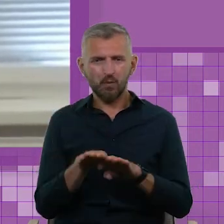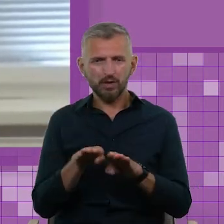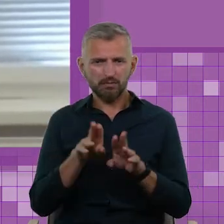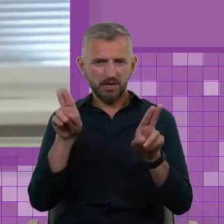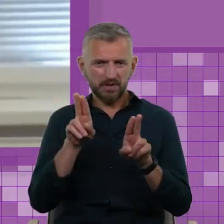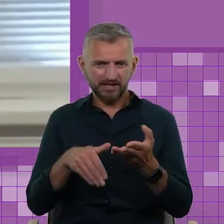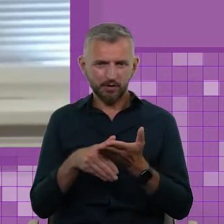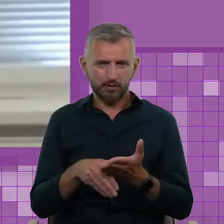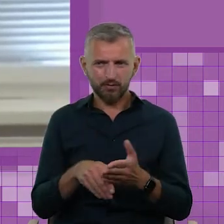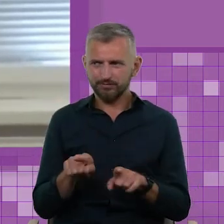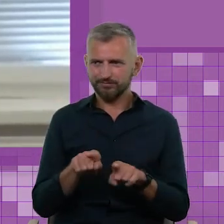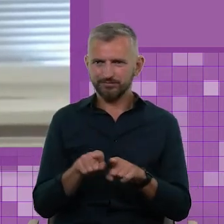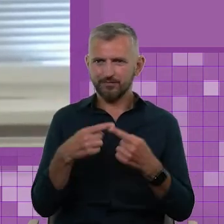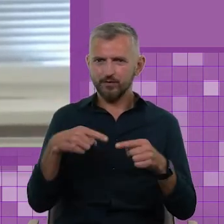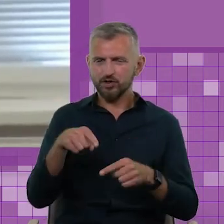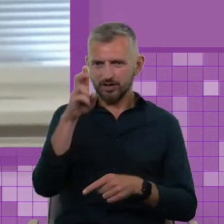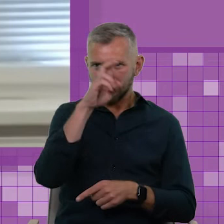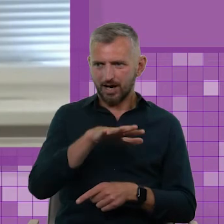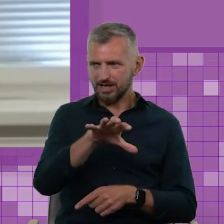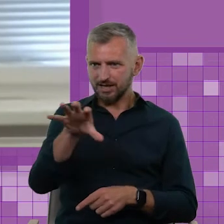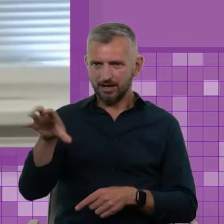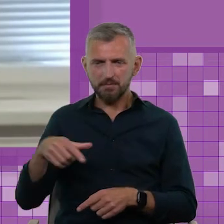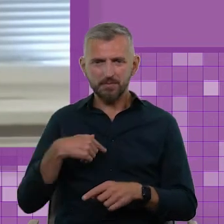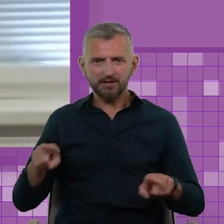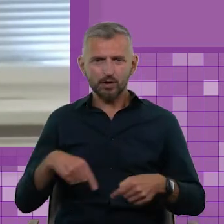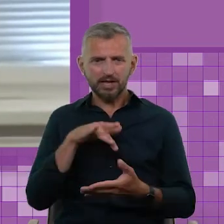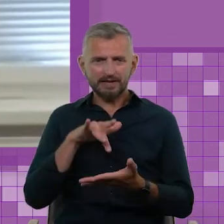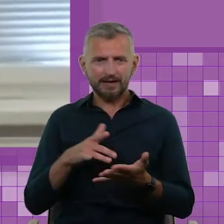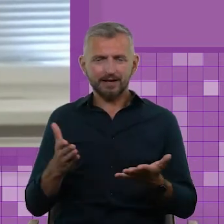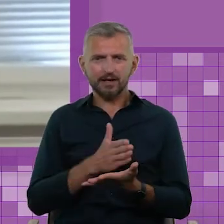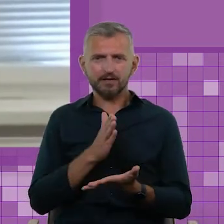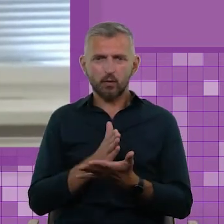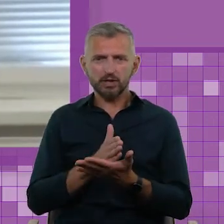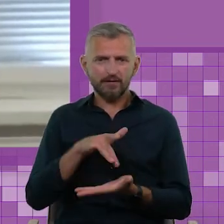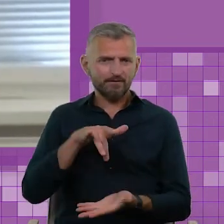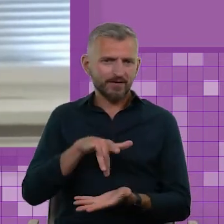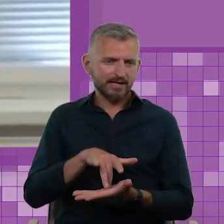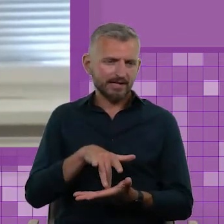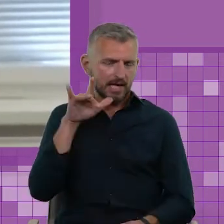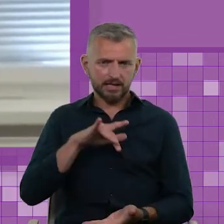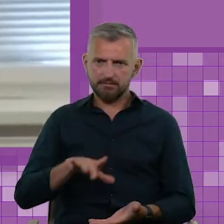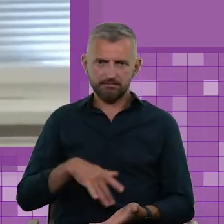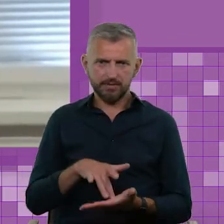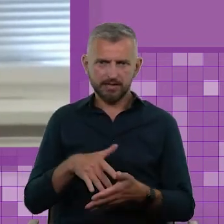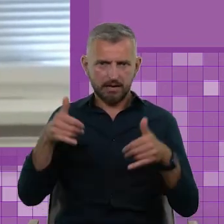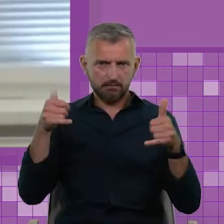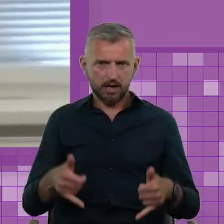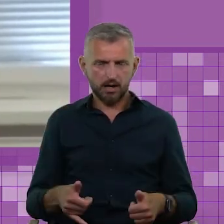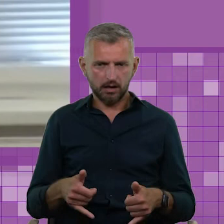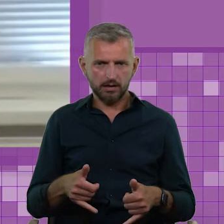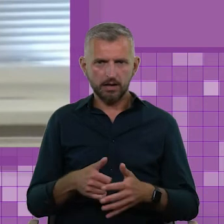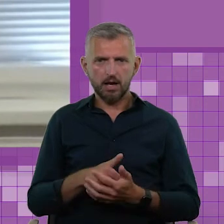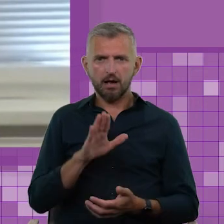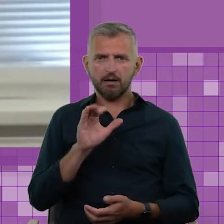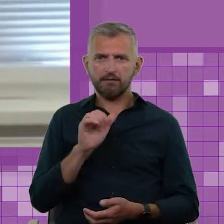і в інших країнах. Ми створили центр, який знаходиться в центрі міста Праги, на Вацлавській